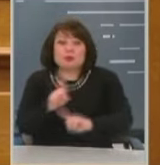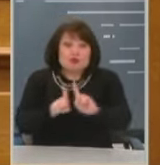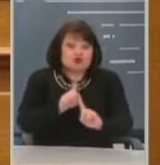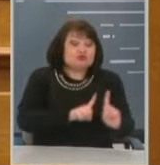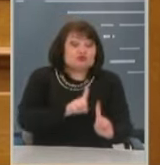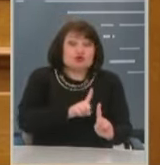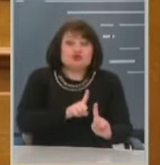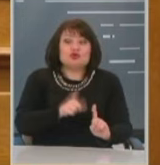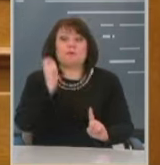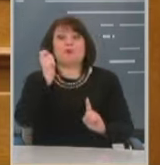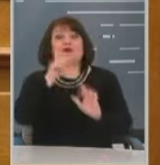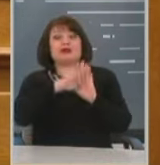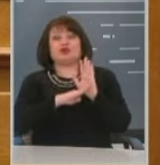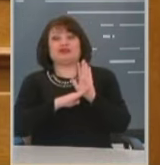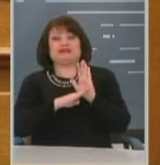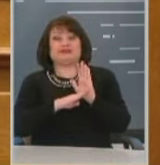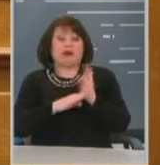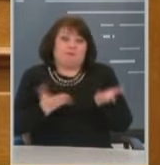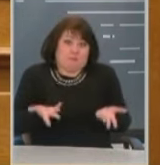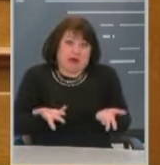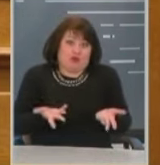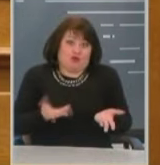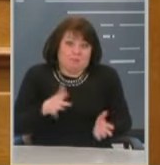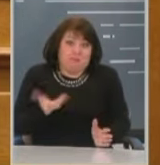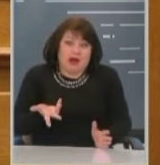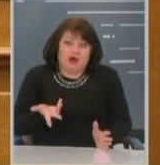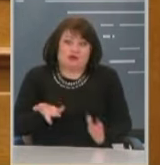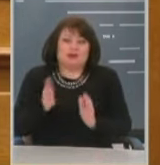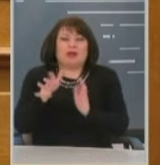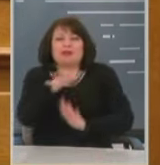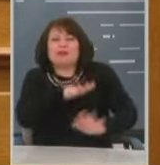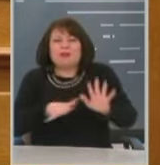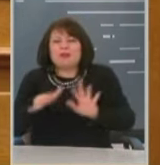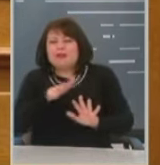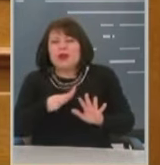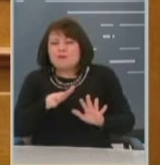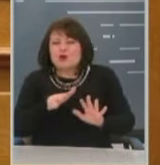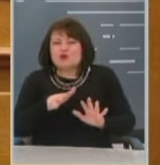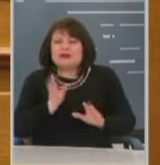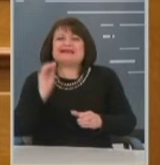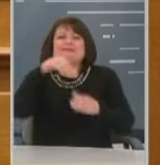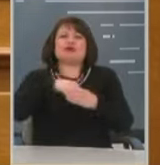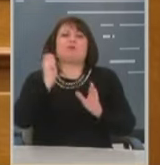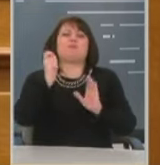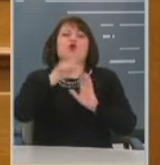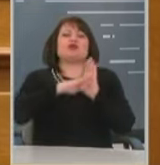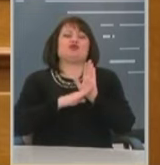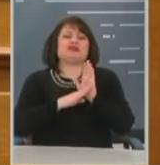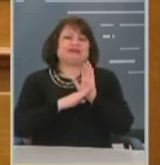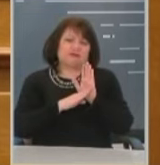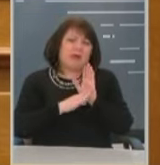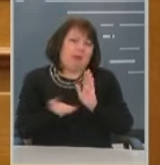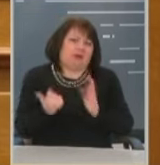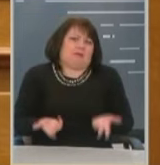Προφανώς του πολιτικού συστήματος. Αυτονοήτως. Διαπλοκή άνευ συμμετοχής του πολιτικού συστήματος δεν